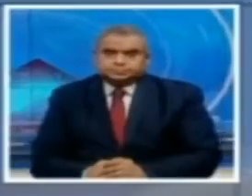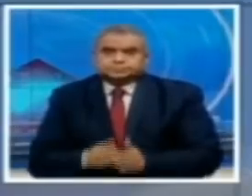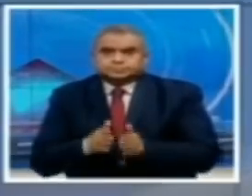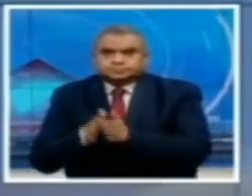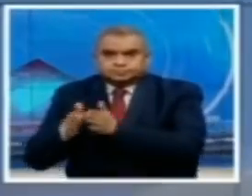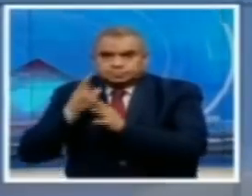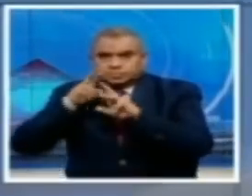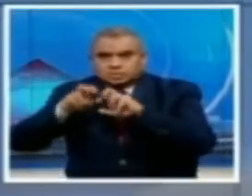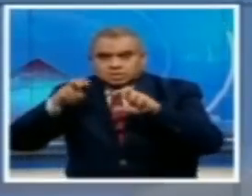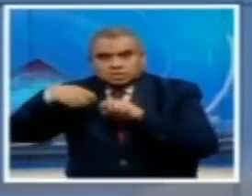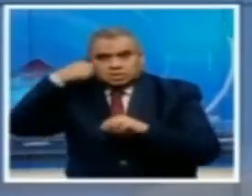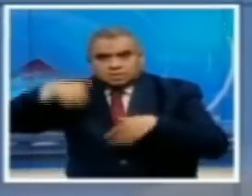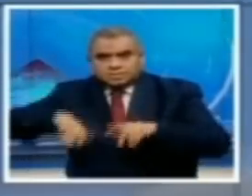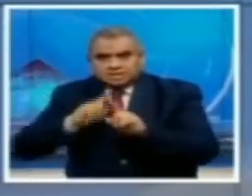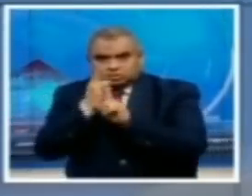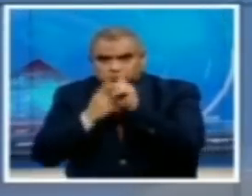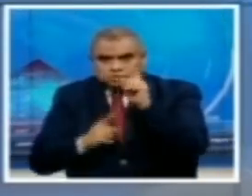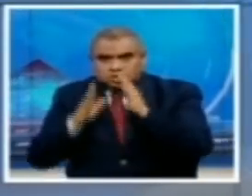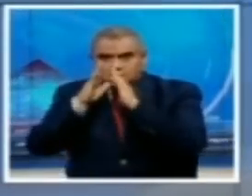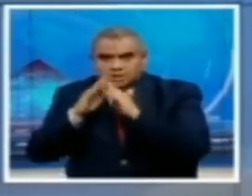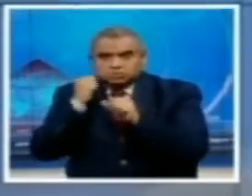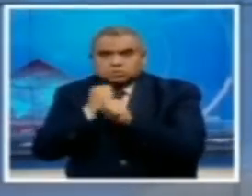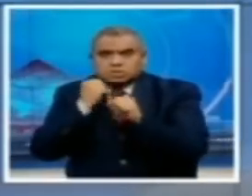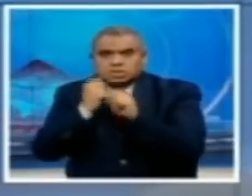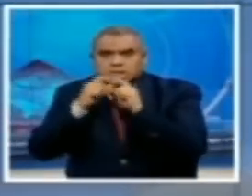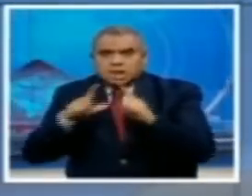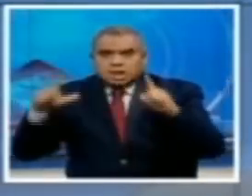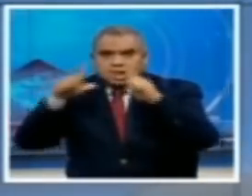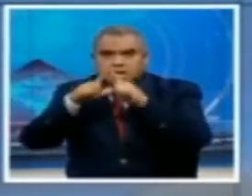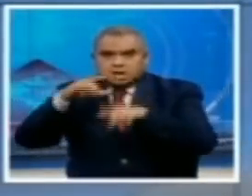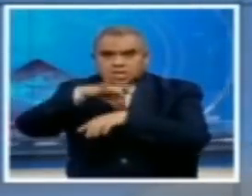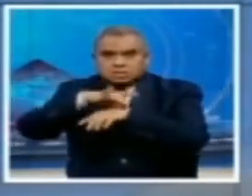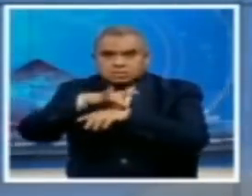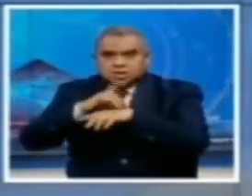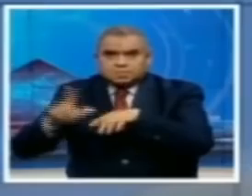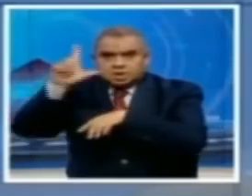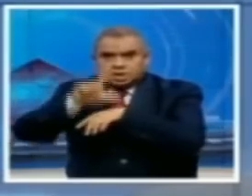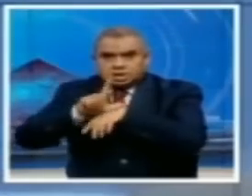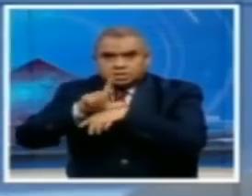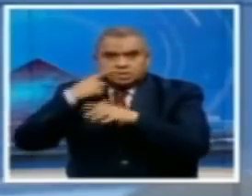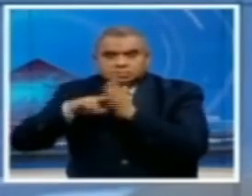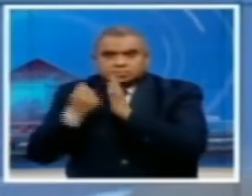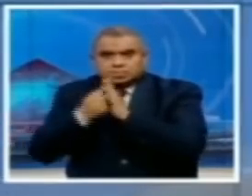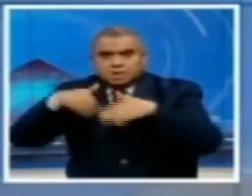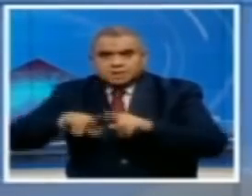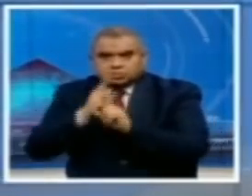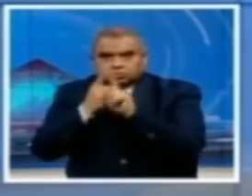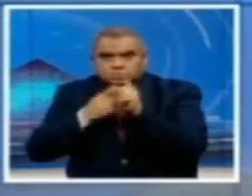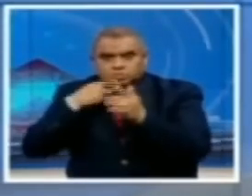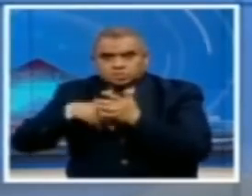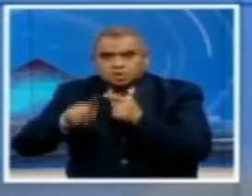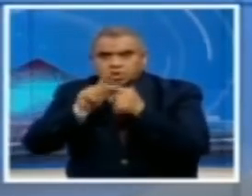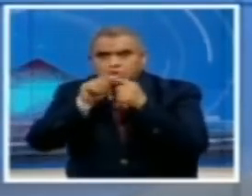تابع دكتور مصطفى مدبولي رئيس مجلس الوزراء جهود اللجنة الطبية العليا والاستغاثات بمجلس الوزراء خلال